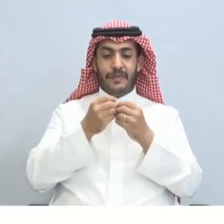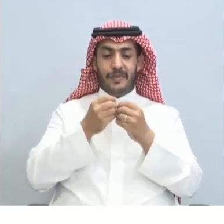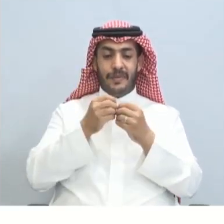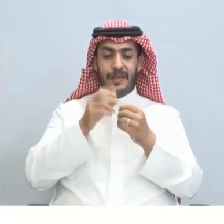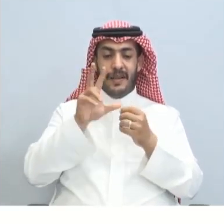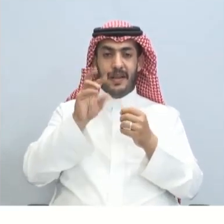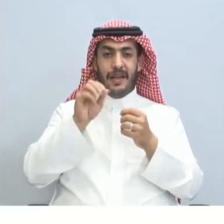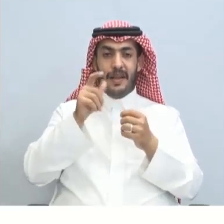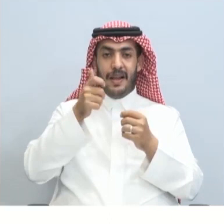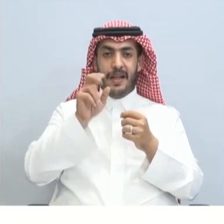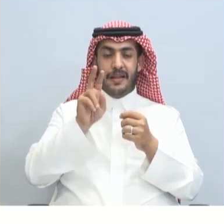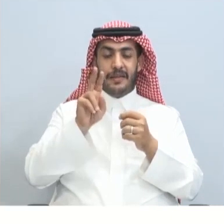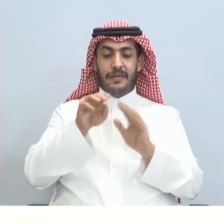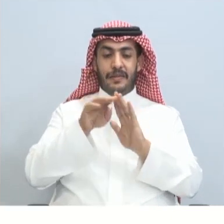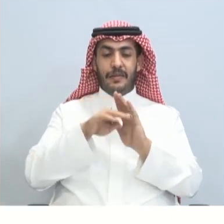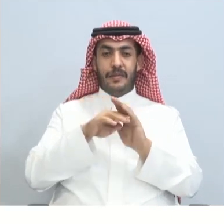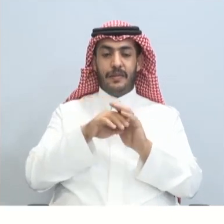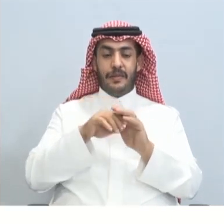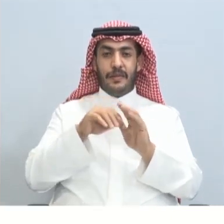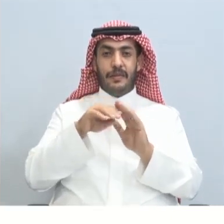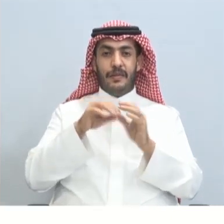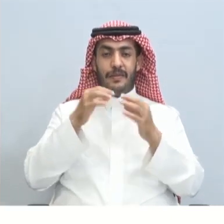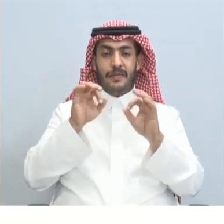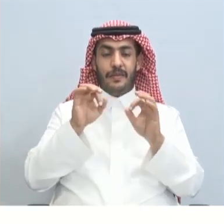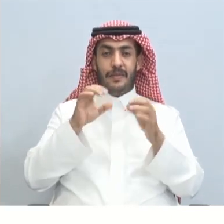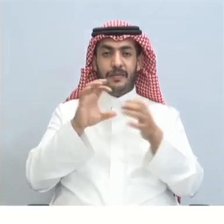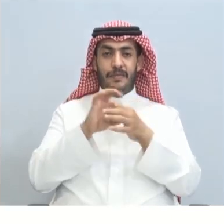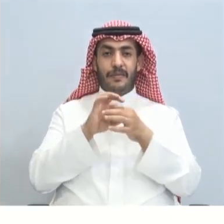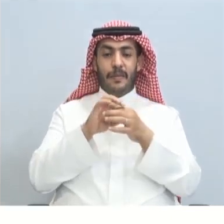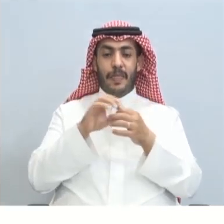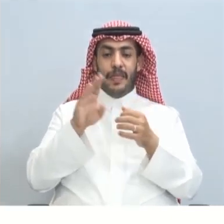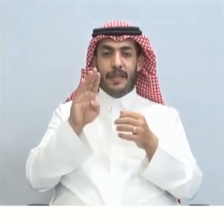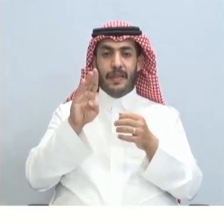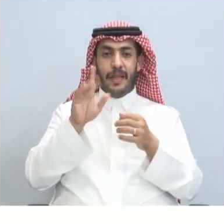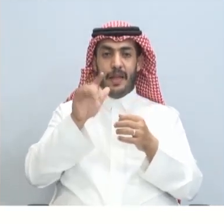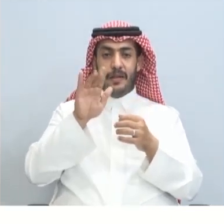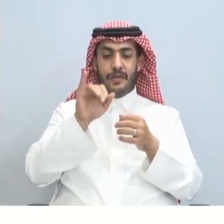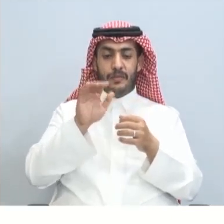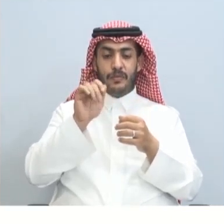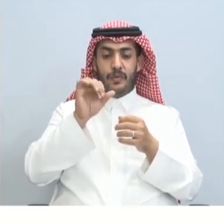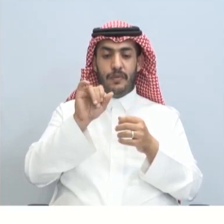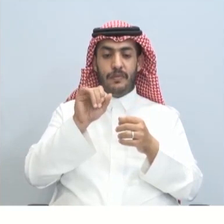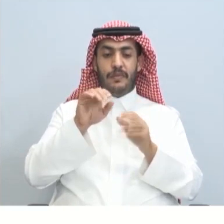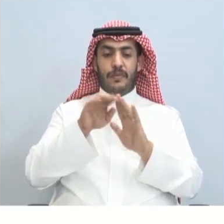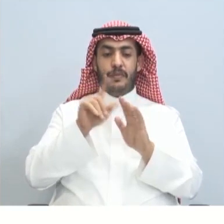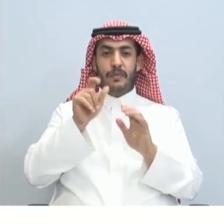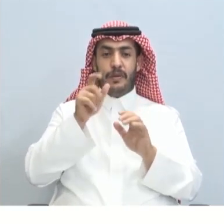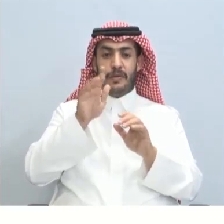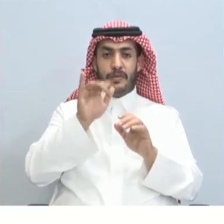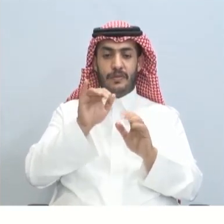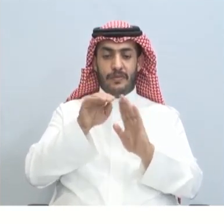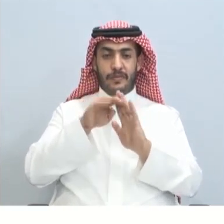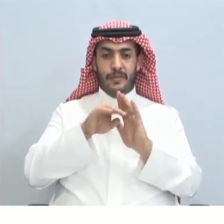الهاليت من ايونات الكلوريد او الفلوريد متحده مع كالسيوم او صوديوم او بوتاسيوم